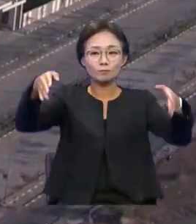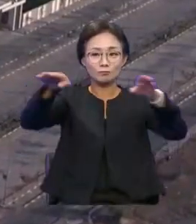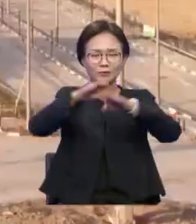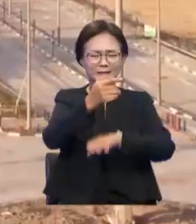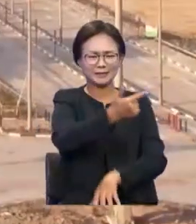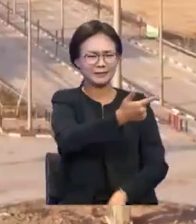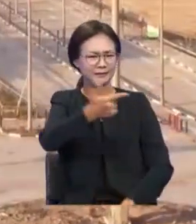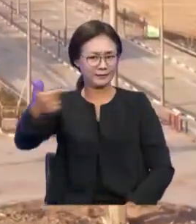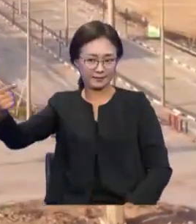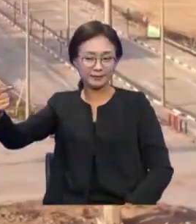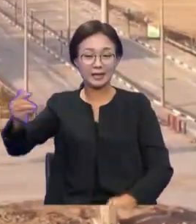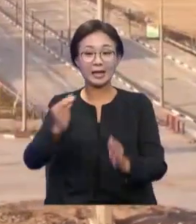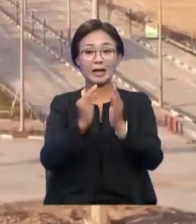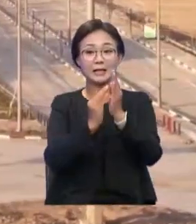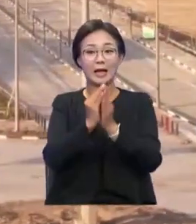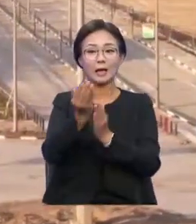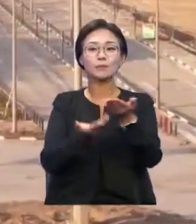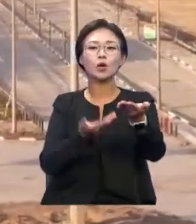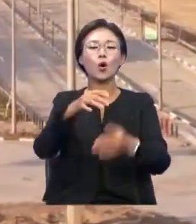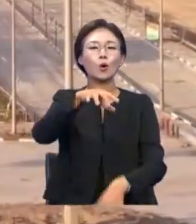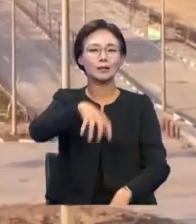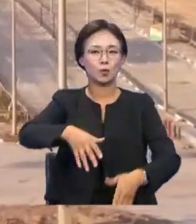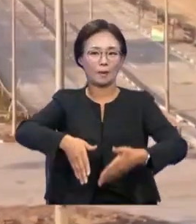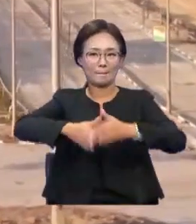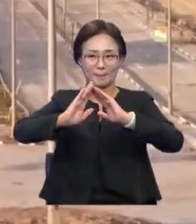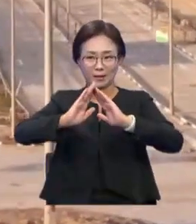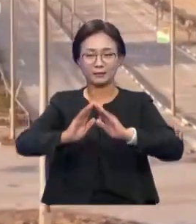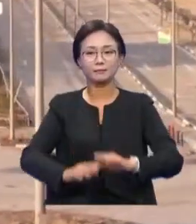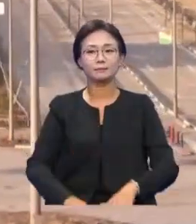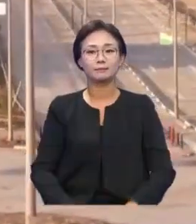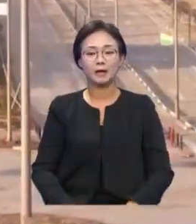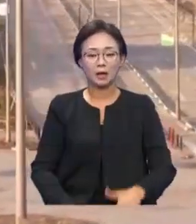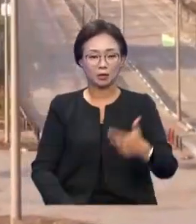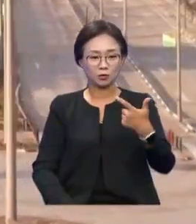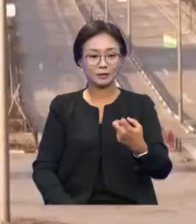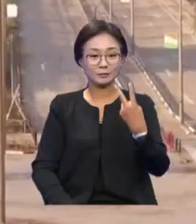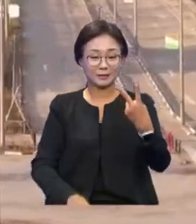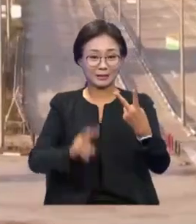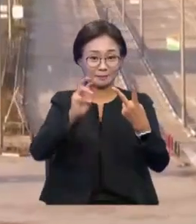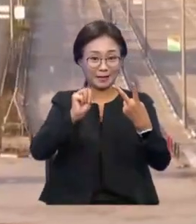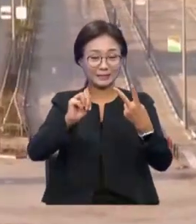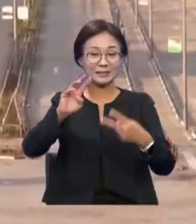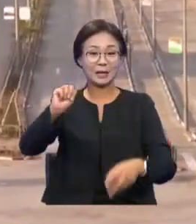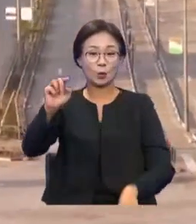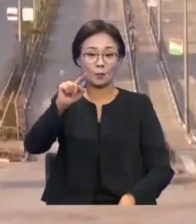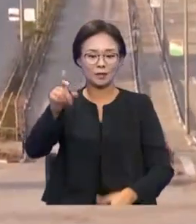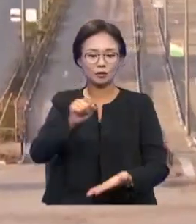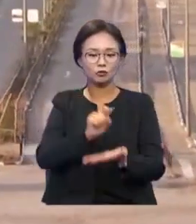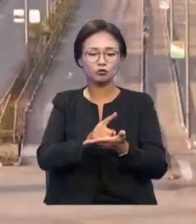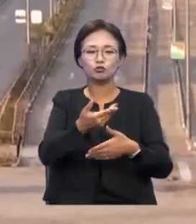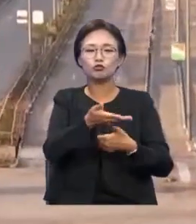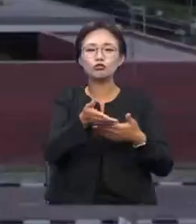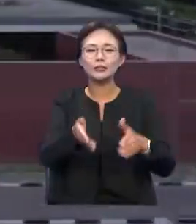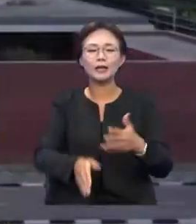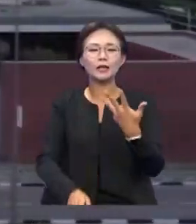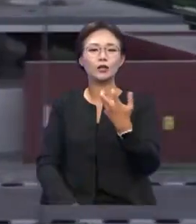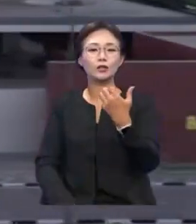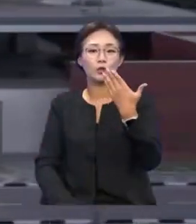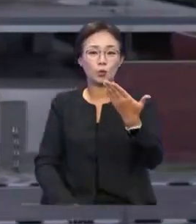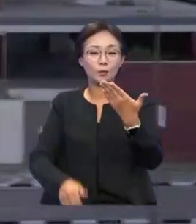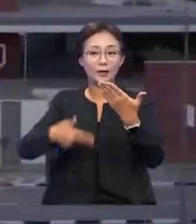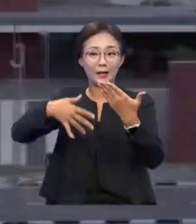최대 규모인 다이아몬드 거래소가 들어섰습니다. 약 62만 제곱미터, 축구장 87개 면적의 부지